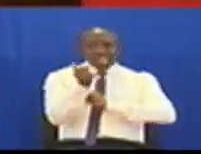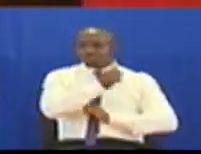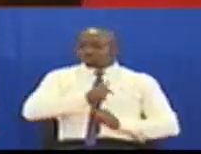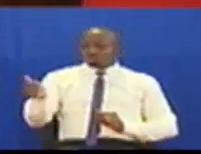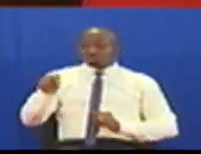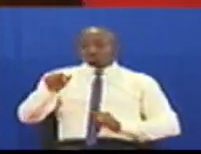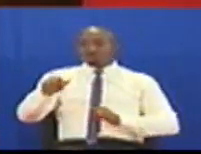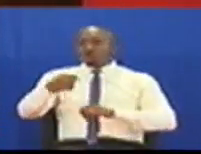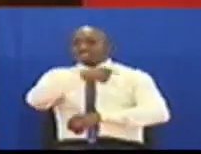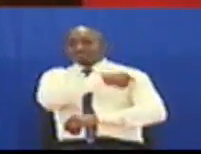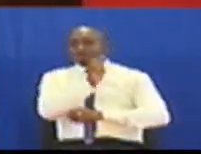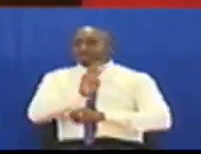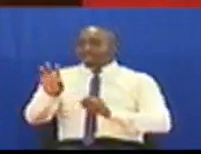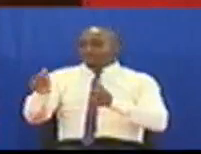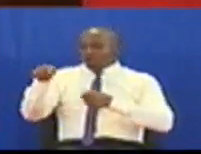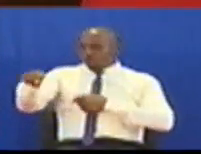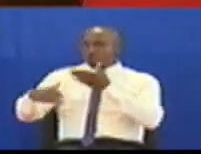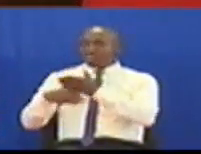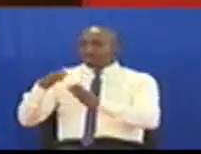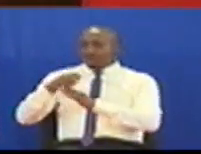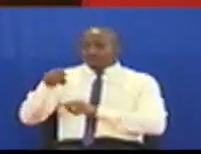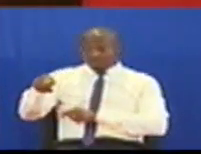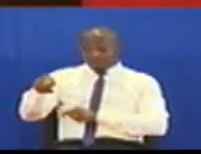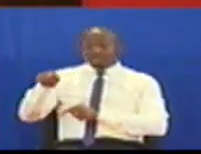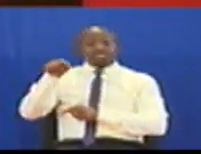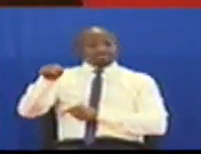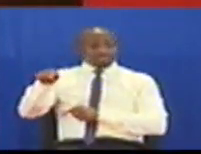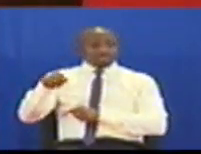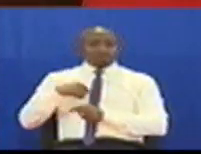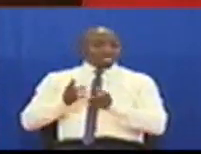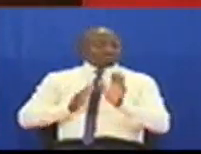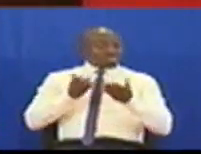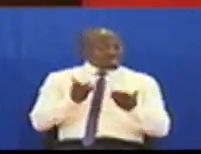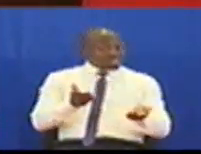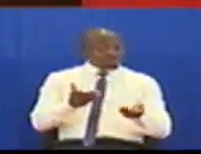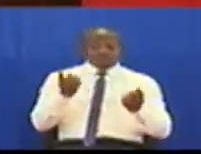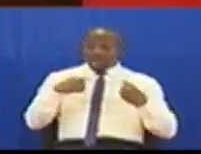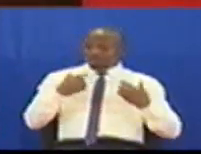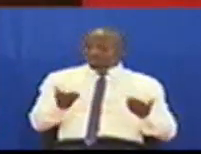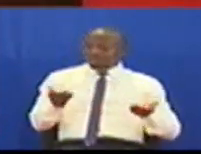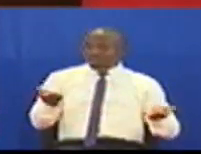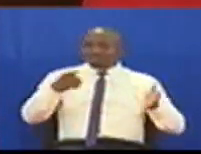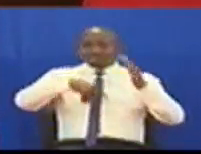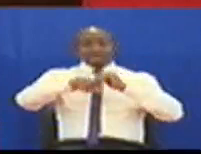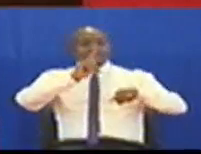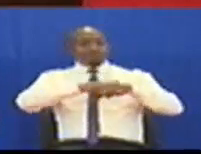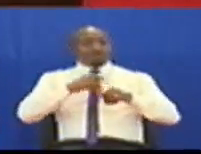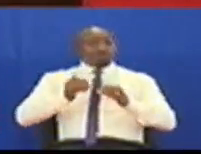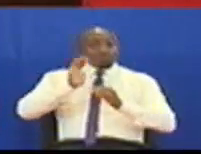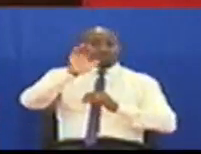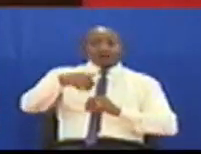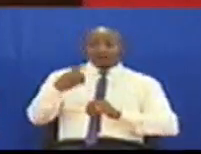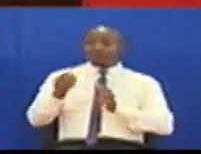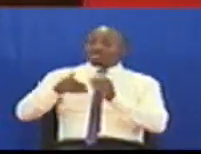kujenga hospitali za wilaya, ambazo na uhakika kwa spidi ambayo tunayo ndani ya mwaka